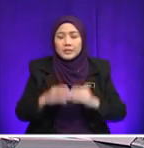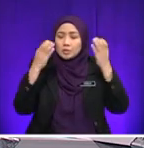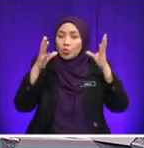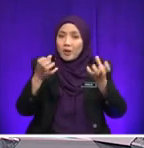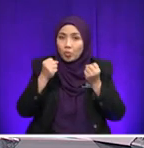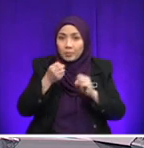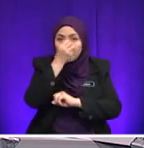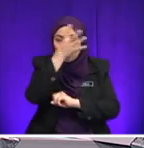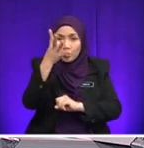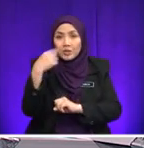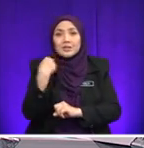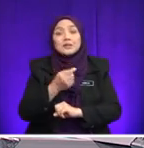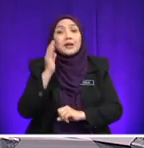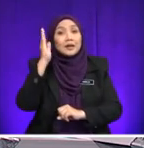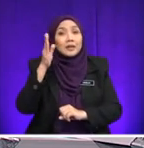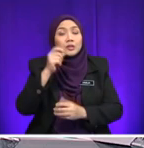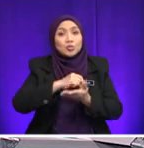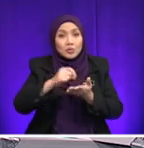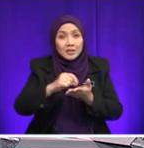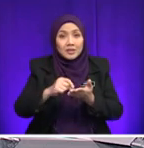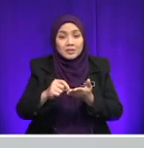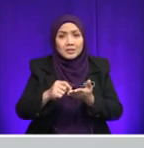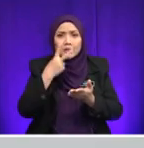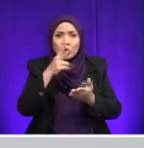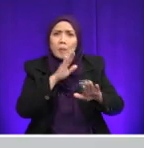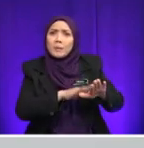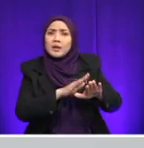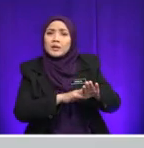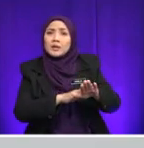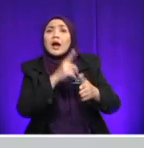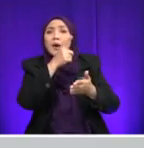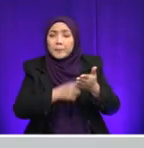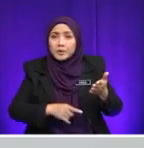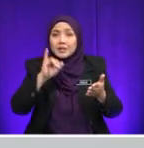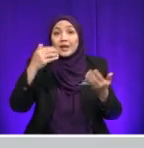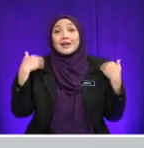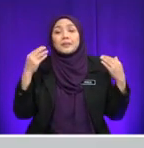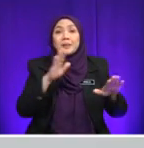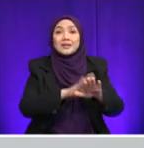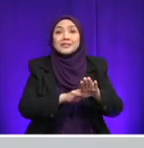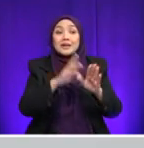kita akan menuliskan apa yang ditulis pada raja segitiga